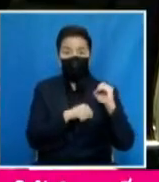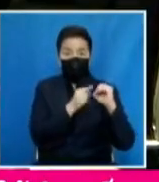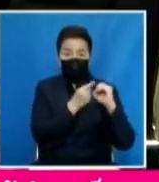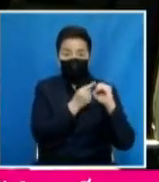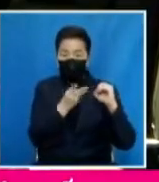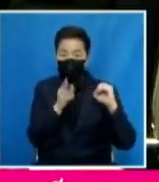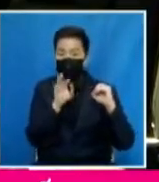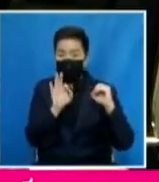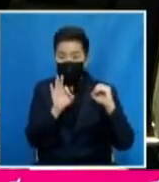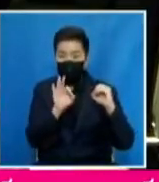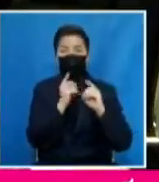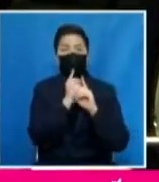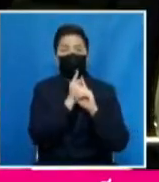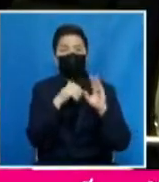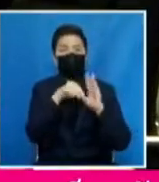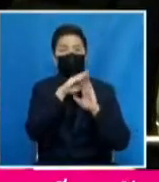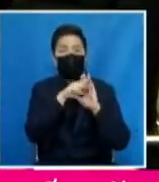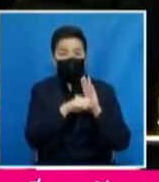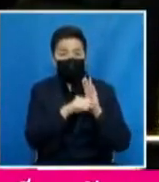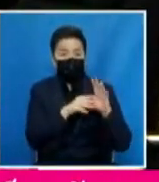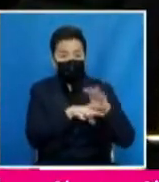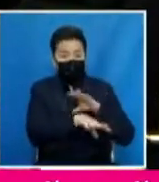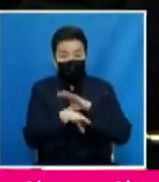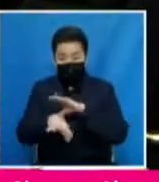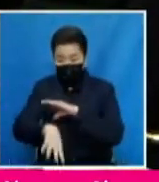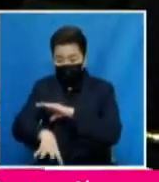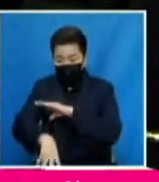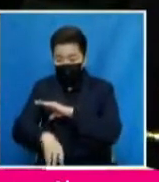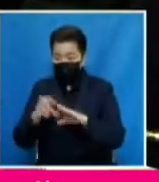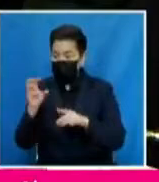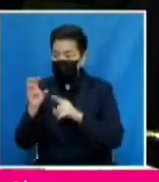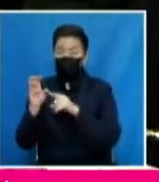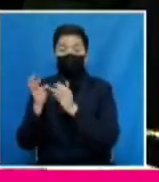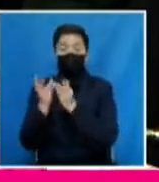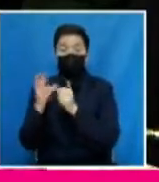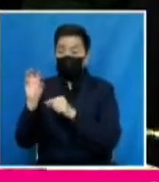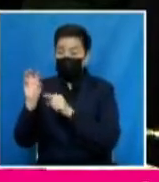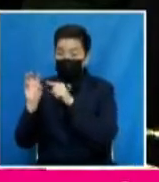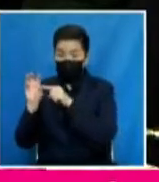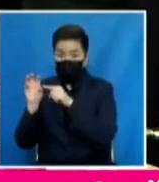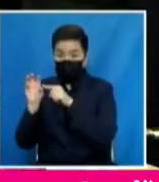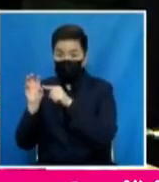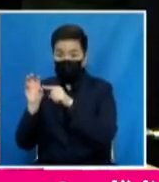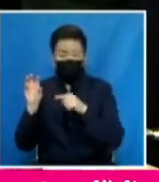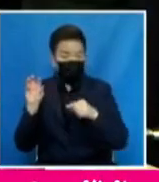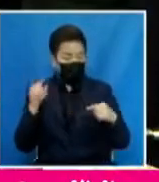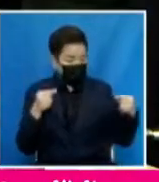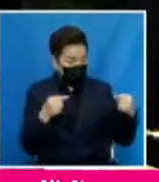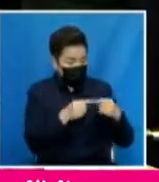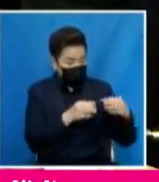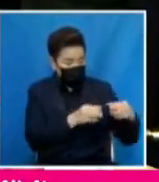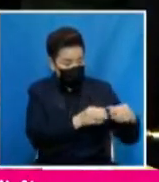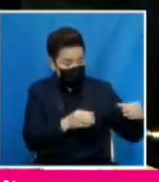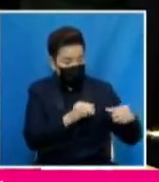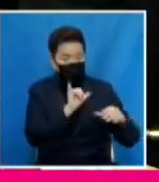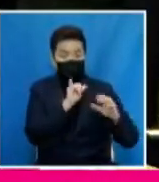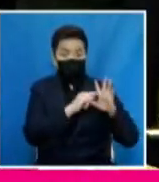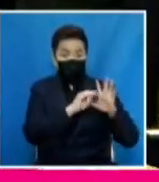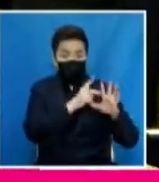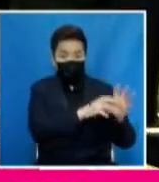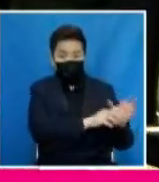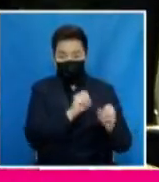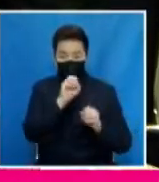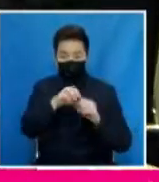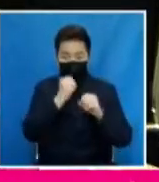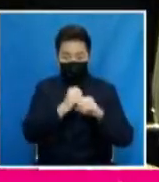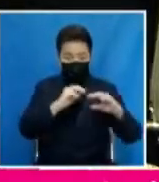เลข9ตามลำดับเมื่อจับได้หมายเลขใดจะใช้ลูกบอลยางในกล่องหมายเลขนั้นบรรจุลงในเครื่องออกรางวัลไฟฟ้าอัตโน